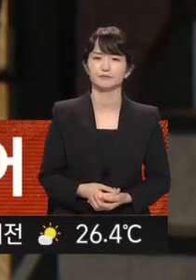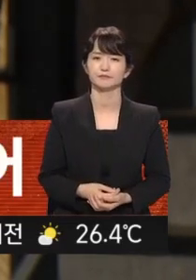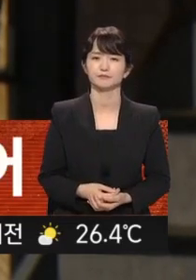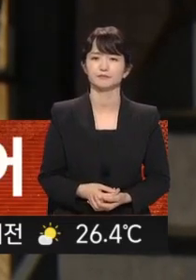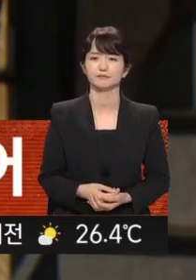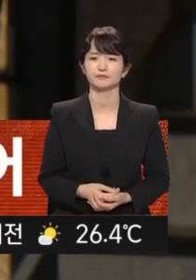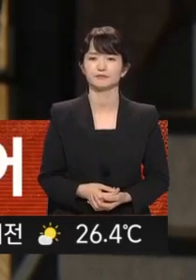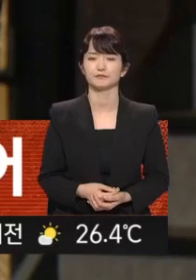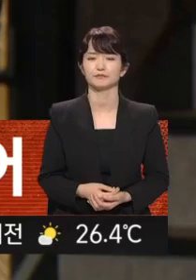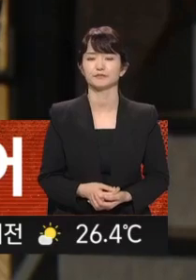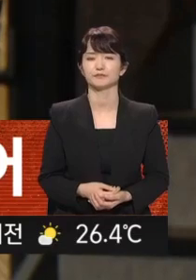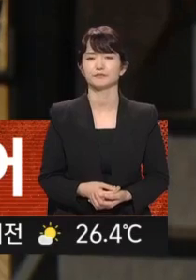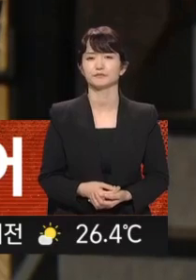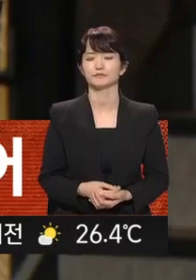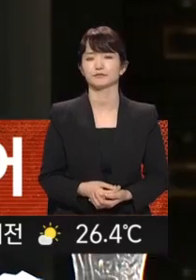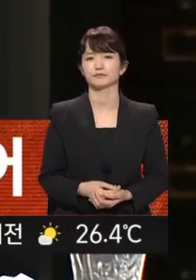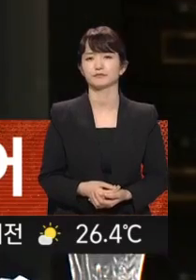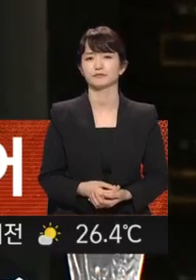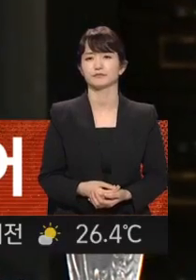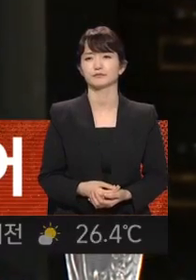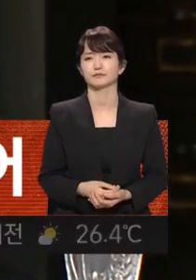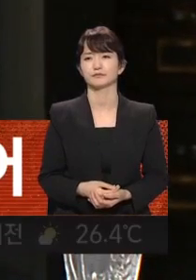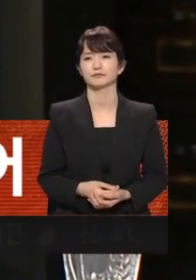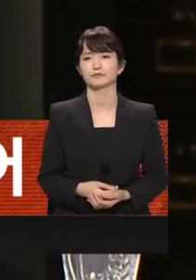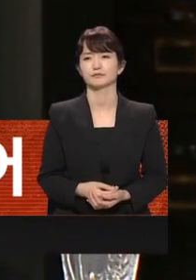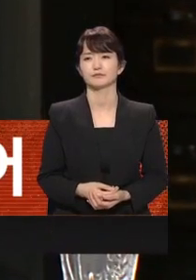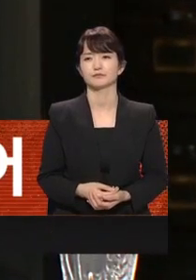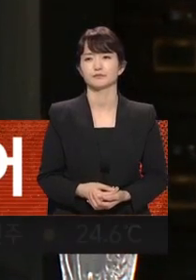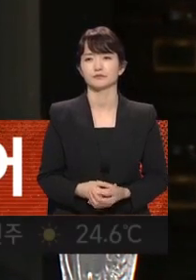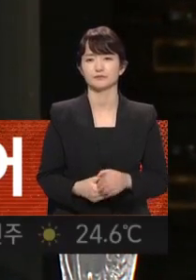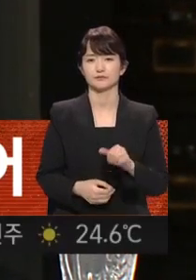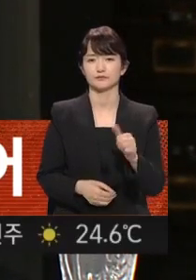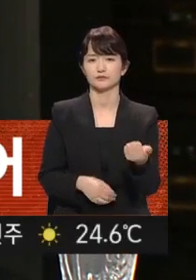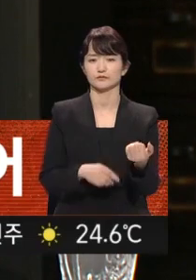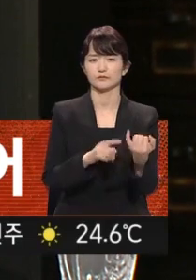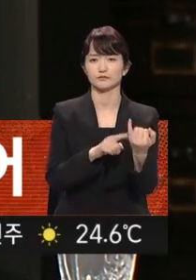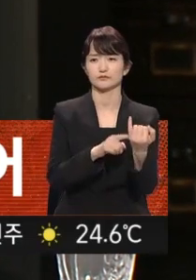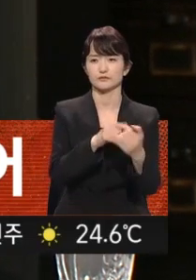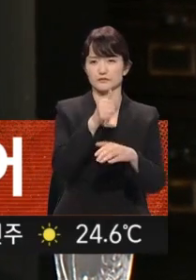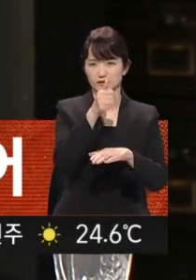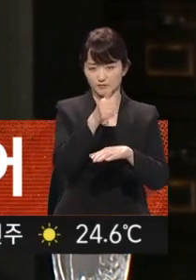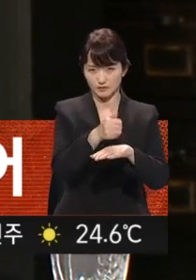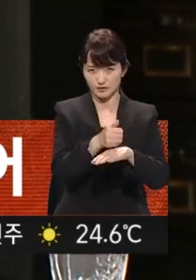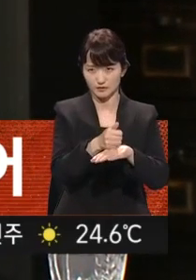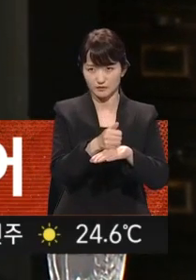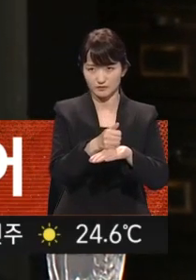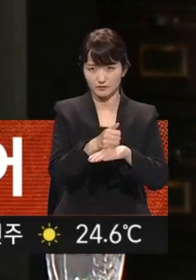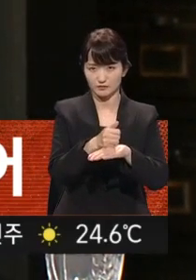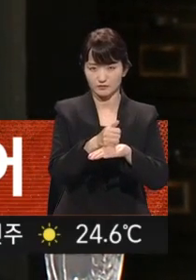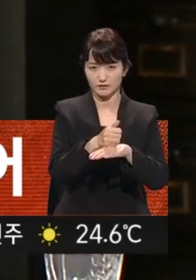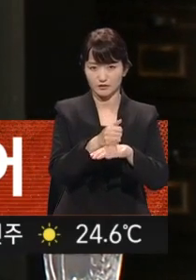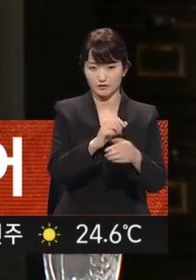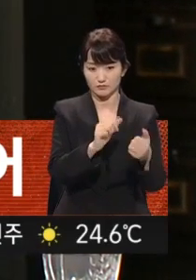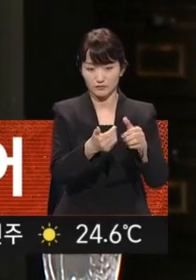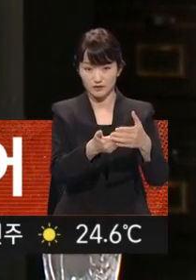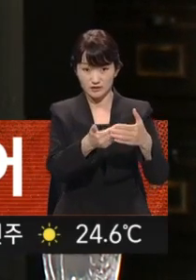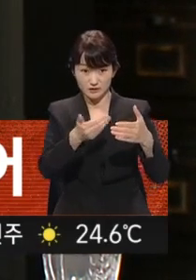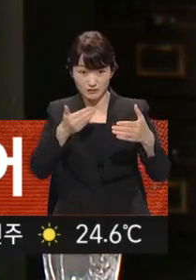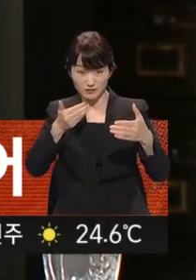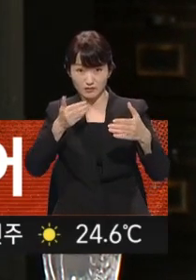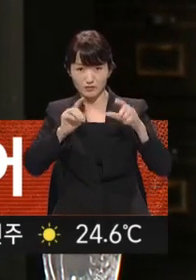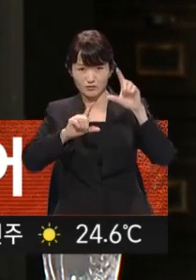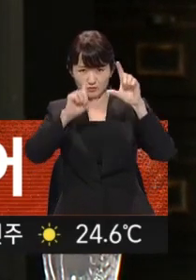있는 실재입니다 박변호사님 그런데이 고인의 마지막 현지에서이 사망 직전의 모습이